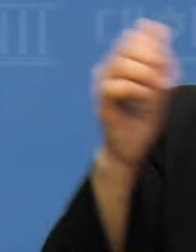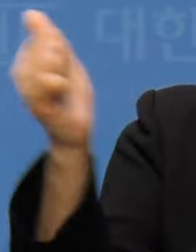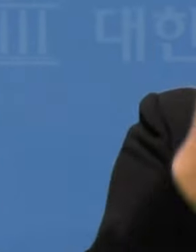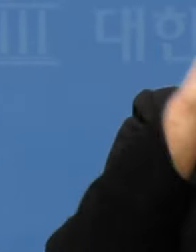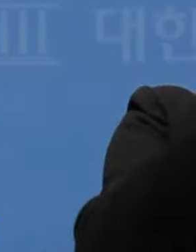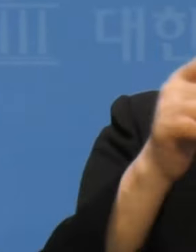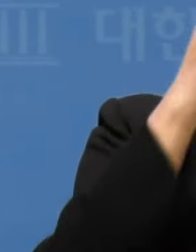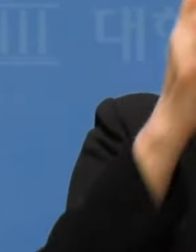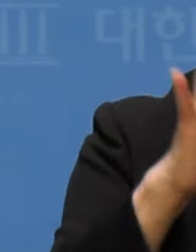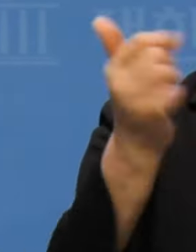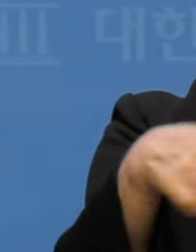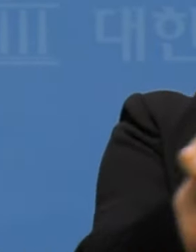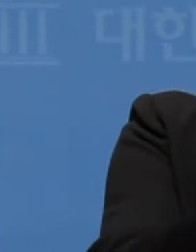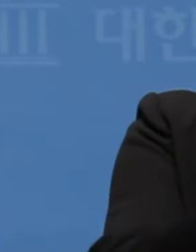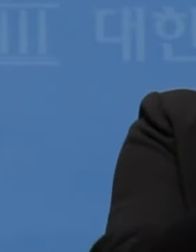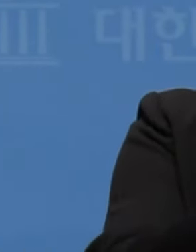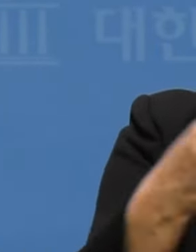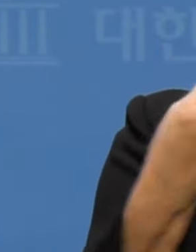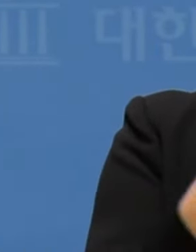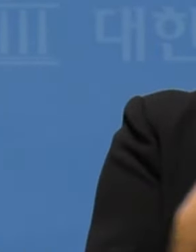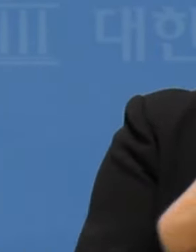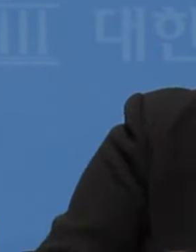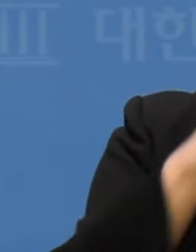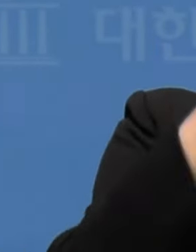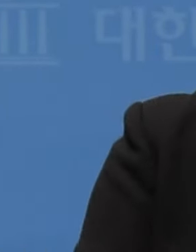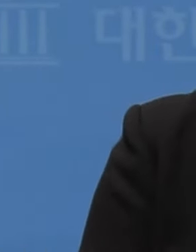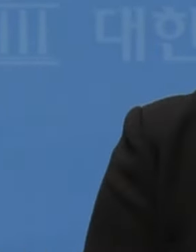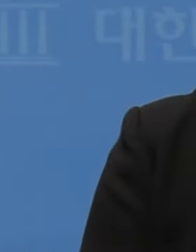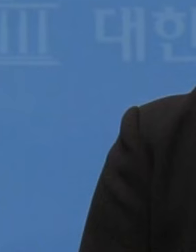보호하지 못한 국민을 위해 싸워야 하겠습니다.